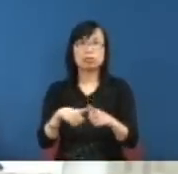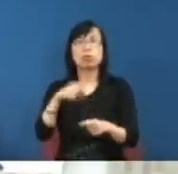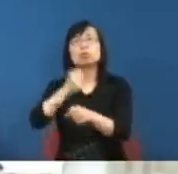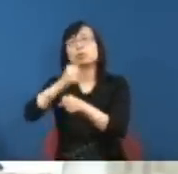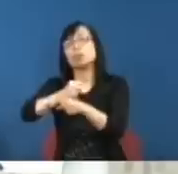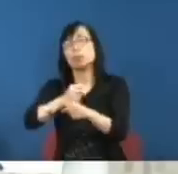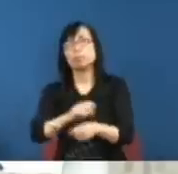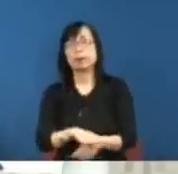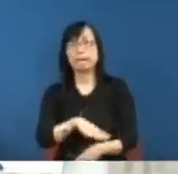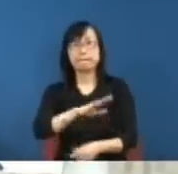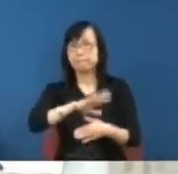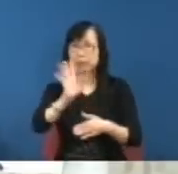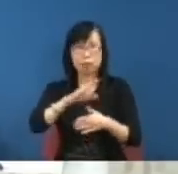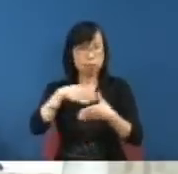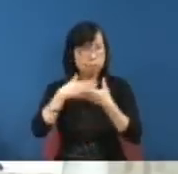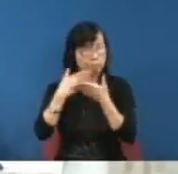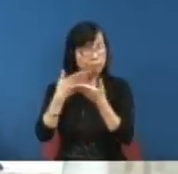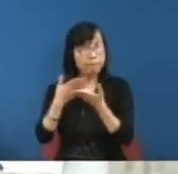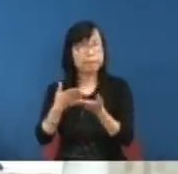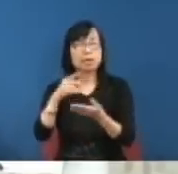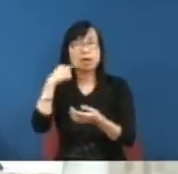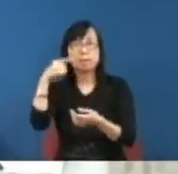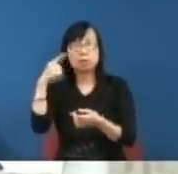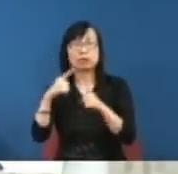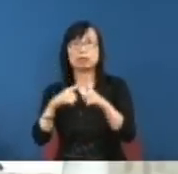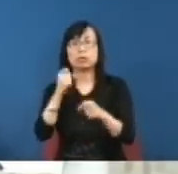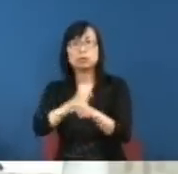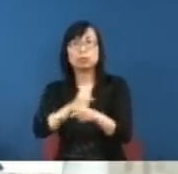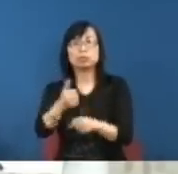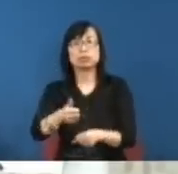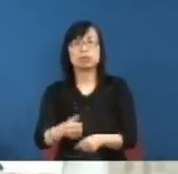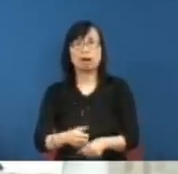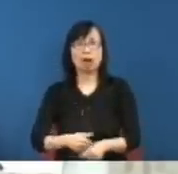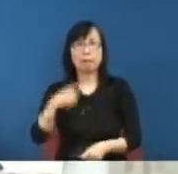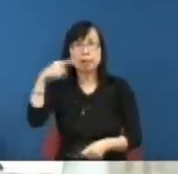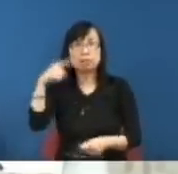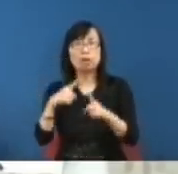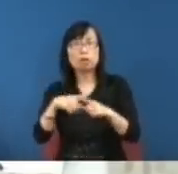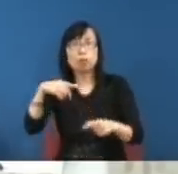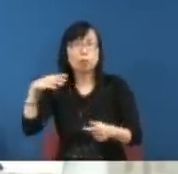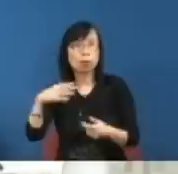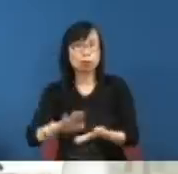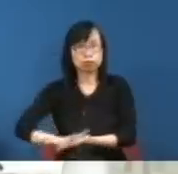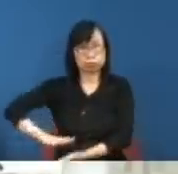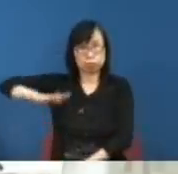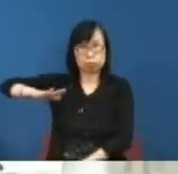嘢，唔係為美國人做嘢，係美國嘅人上人最有錢嗰一絕